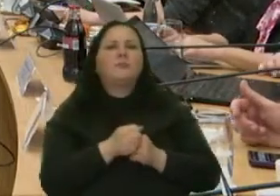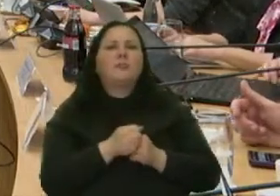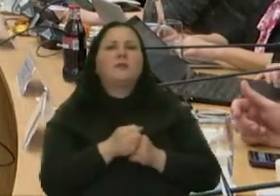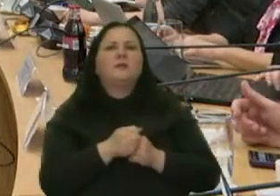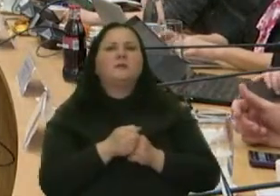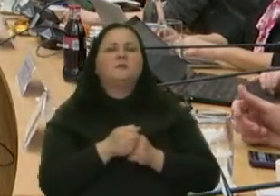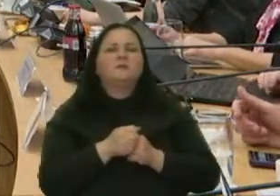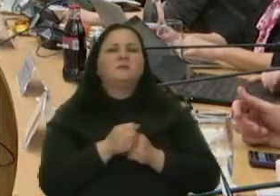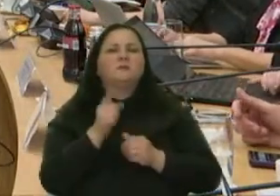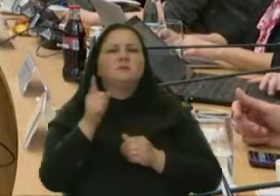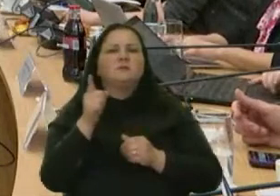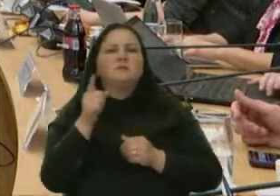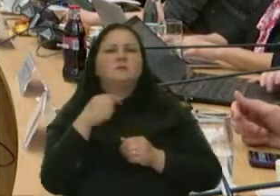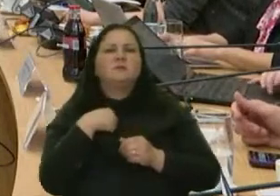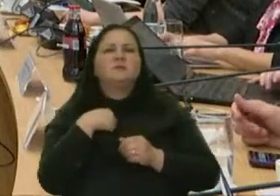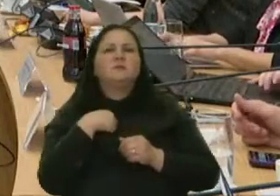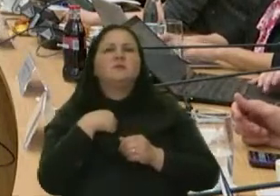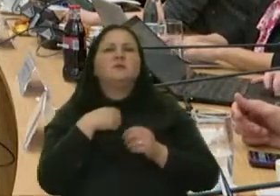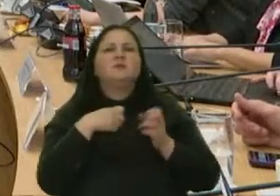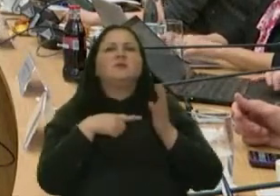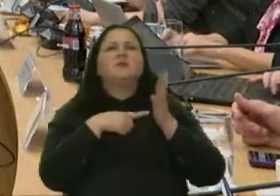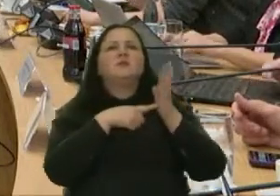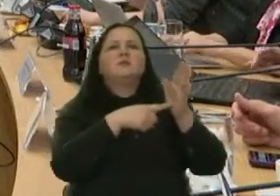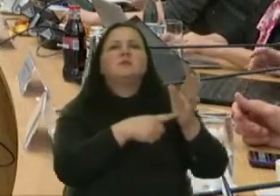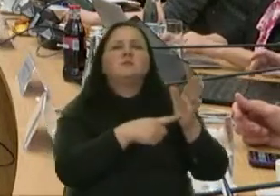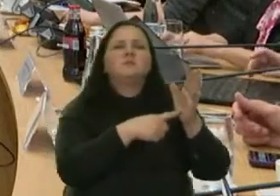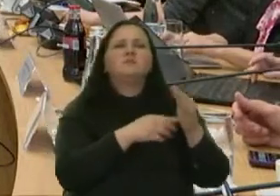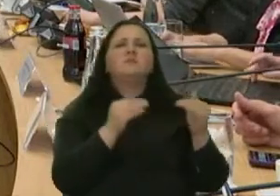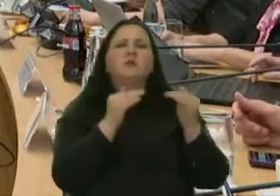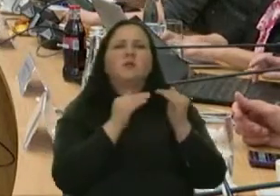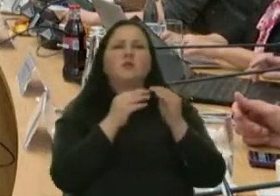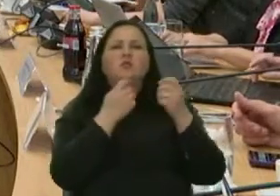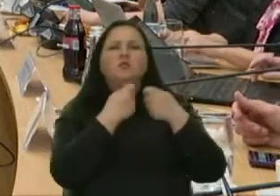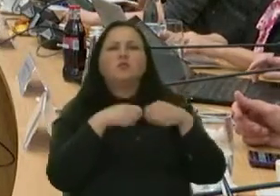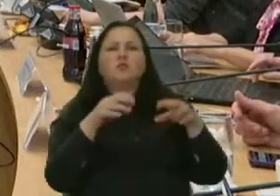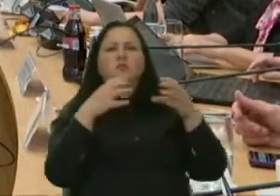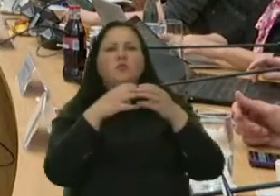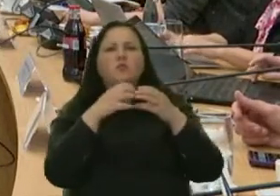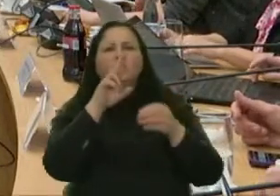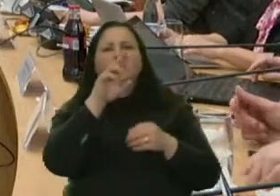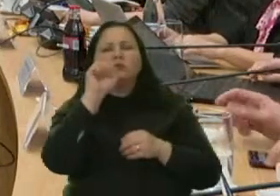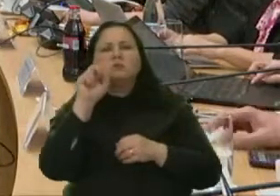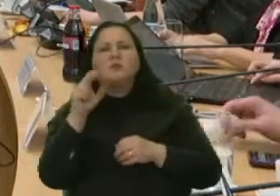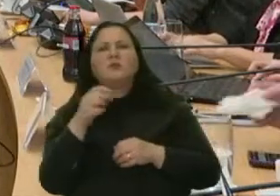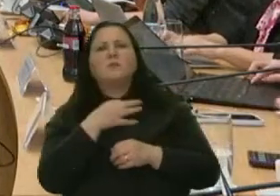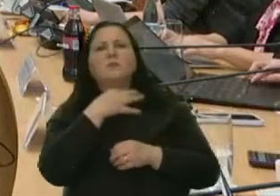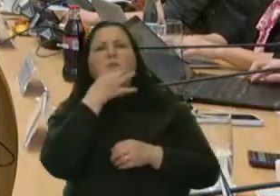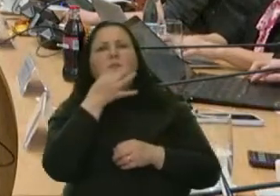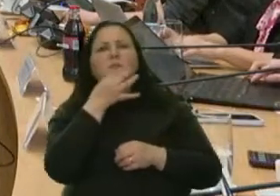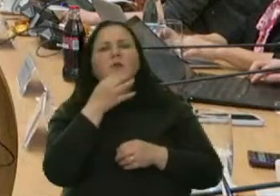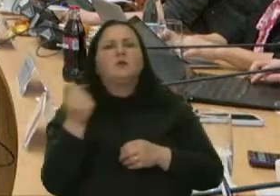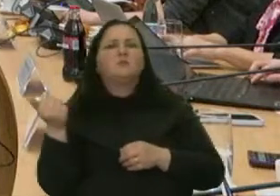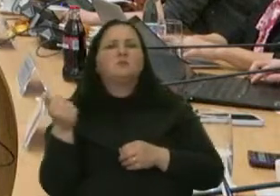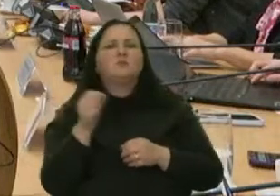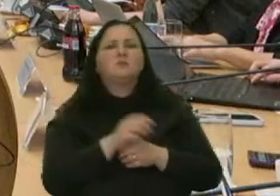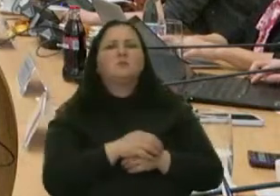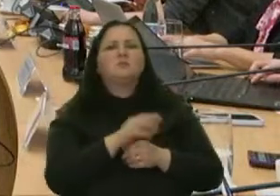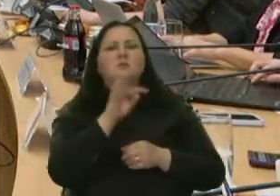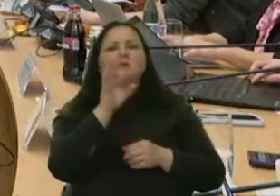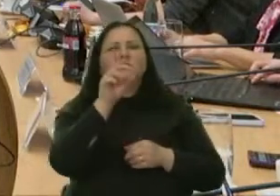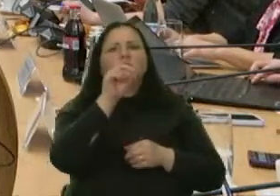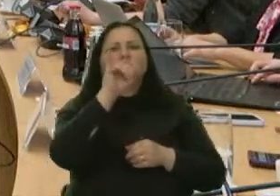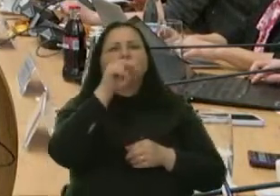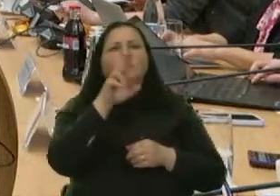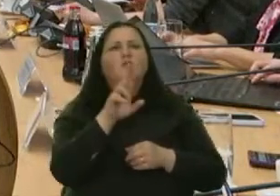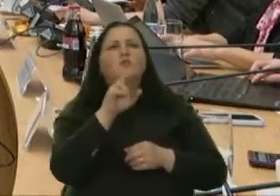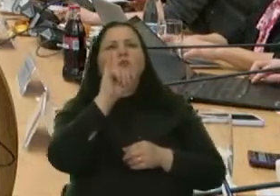mulțumesc în spiritul reprezentării echitabile a tuturor partidelor grupul usr îl propune pe domnul consilier local Dinu